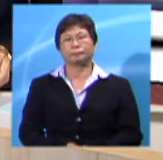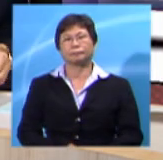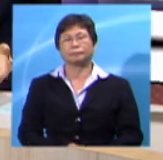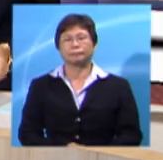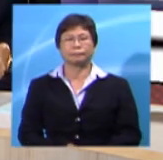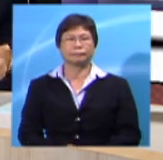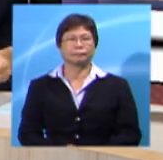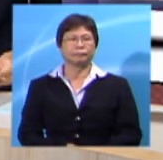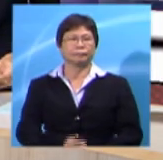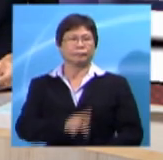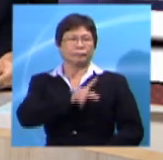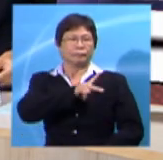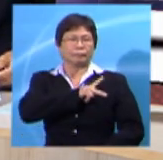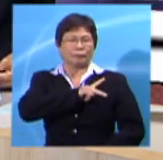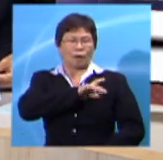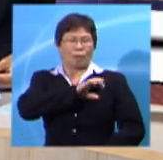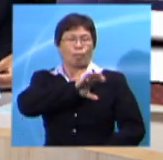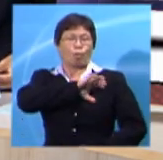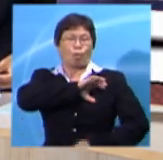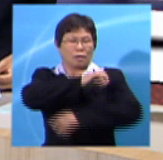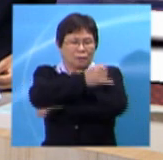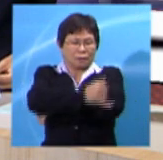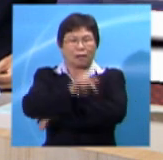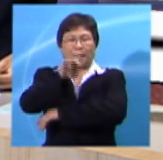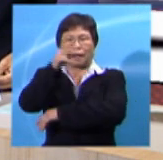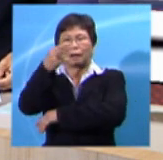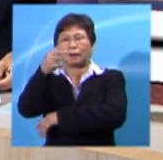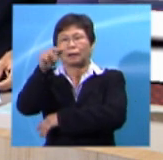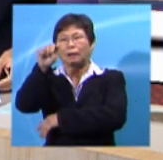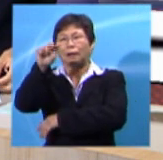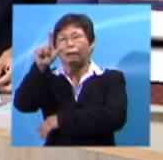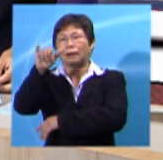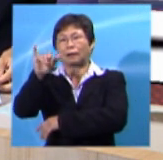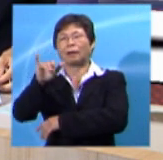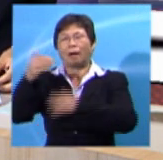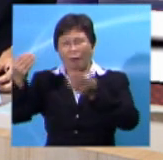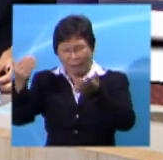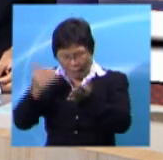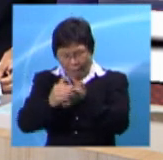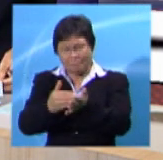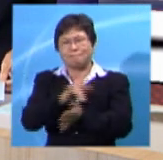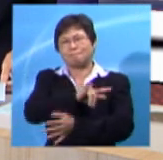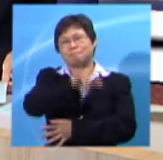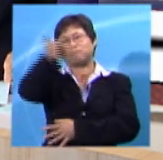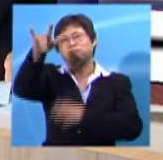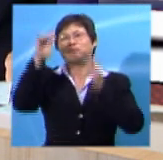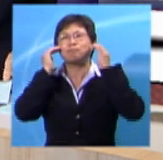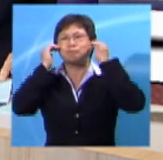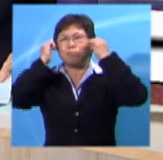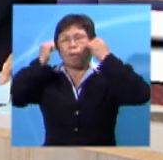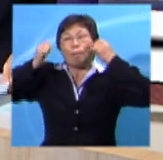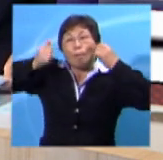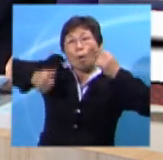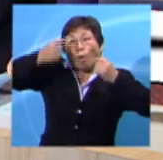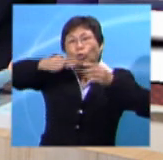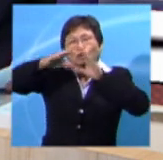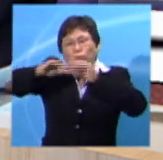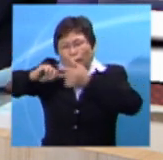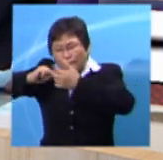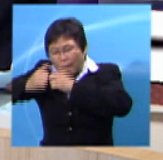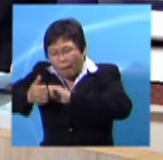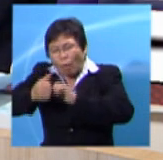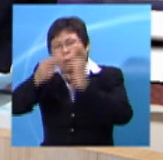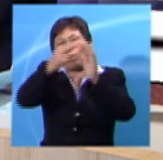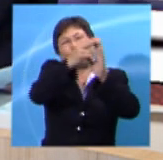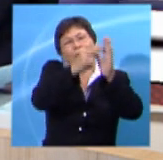nanti ketua polis negara Tan Sri Khalid Abu Bakar akan berlepas semula ke Amsterdam Belanda esok bagi menyelesaikan masalah